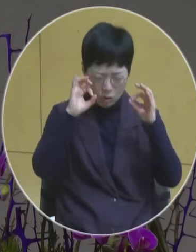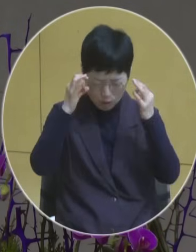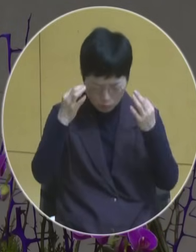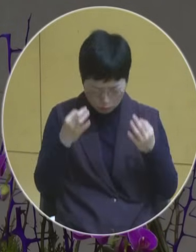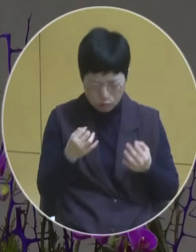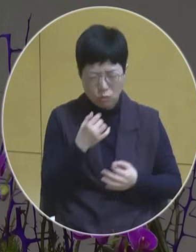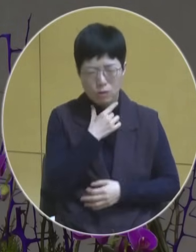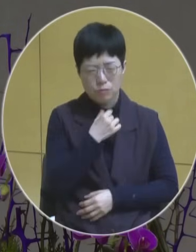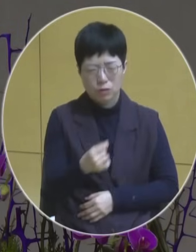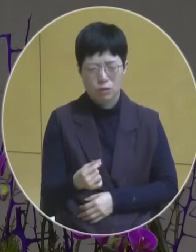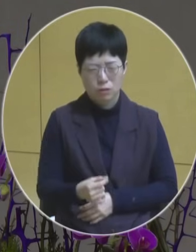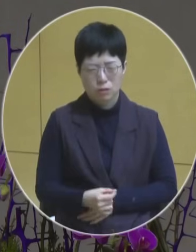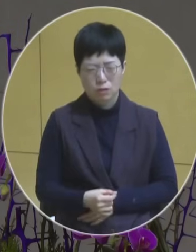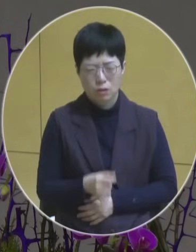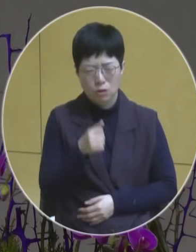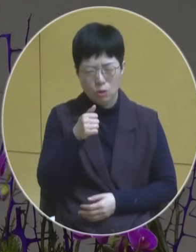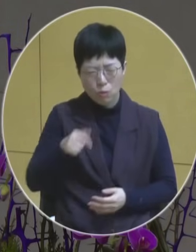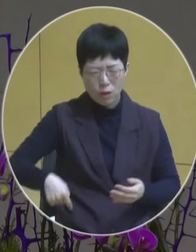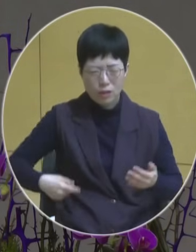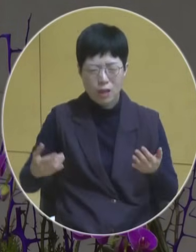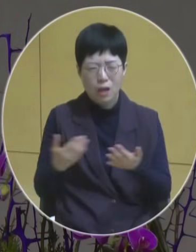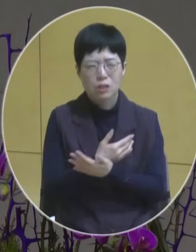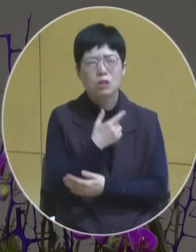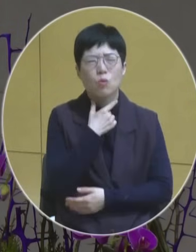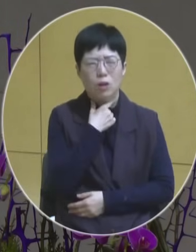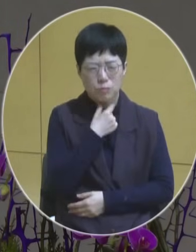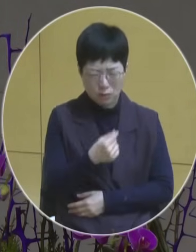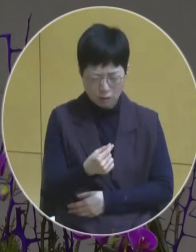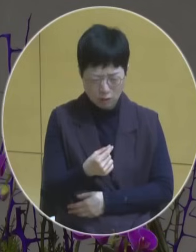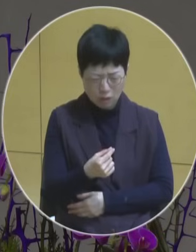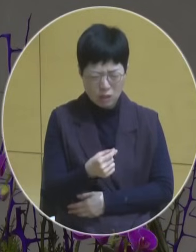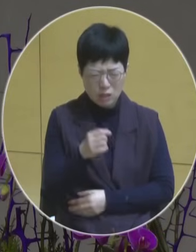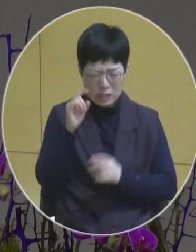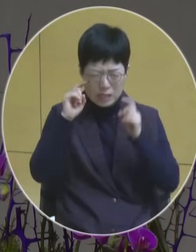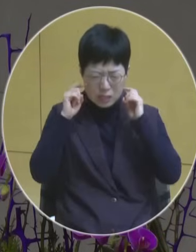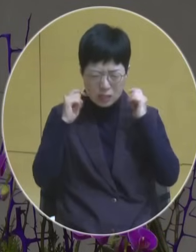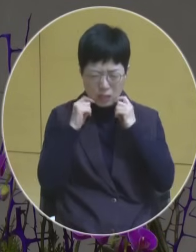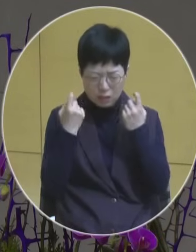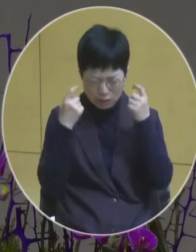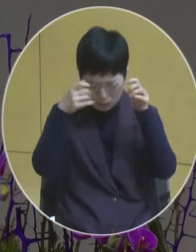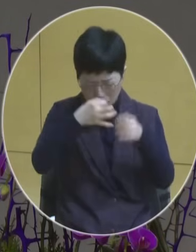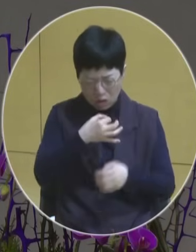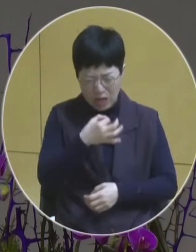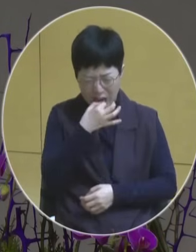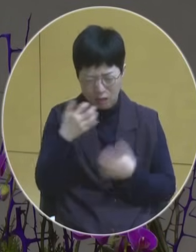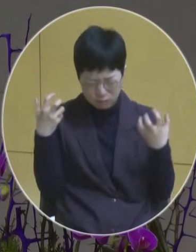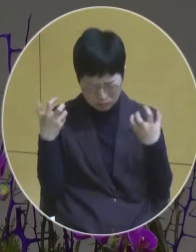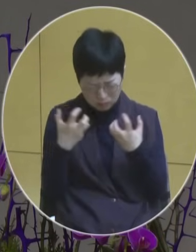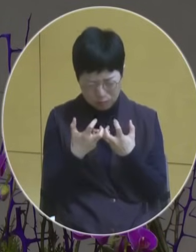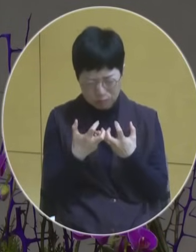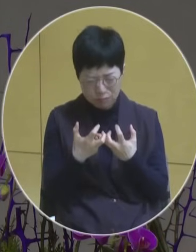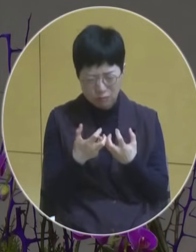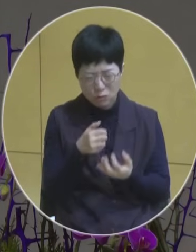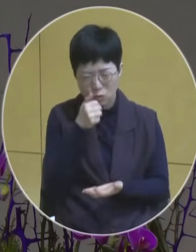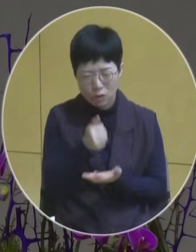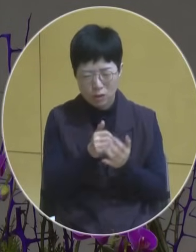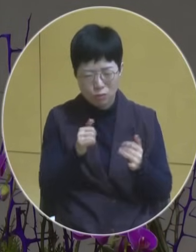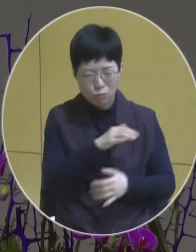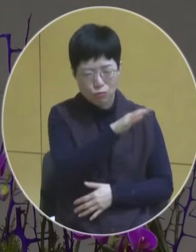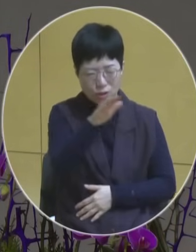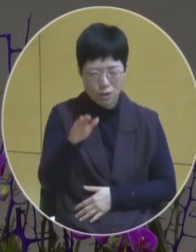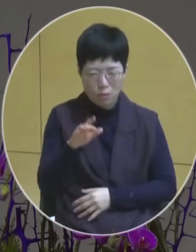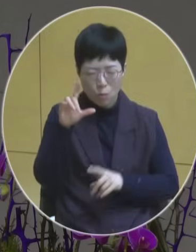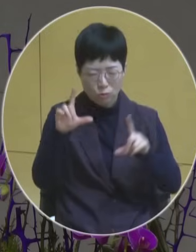돌아보기를 원합니다. 회개하기를 원합니다. 이기심과 세상의 욕심으로 가득 찬 죄인 된